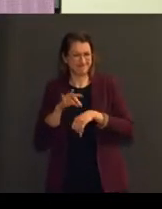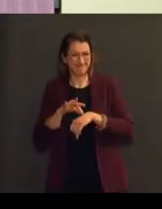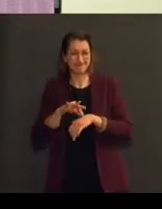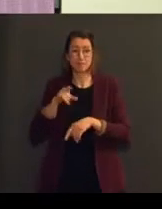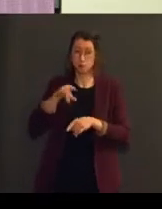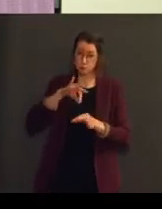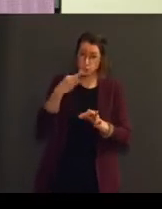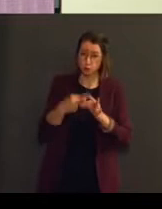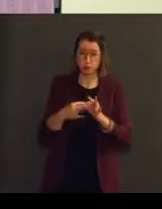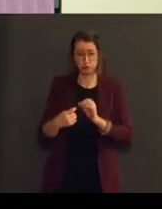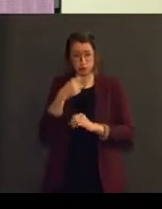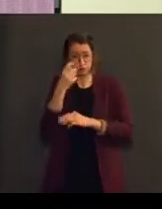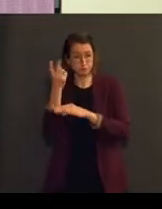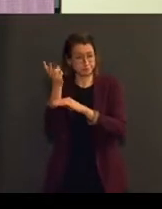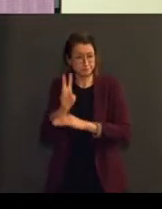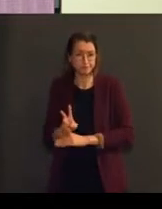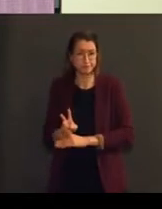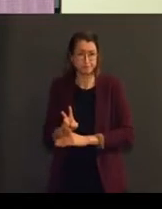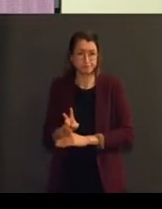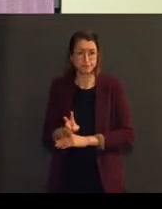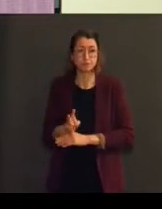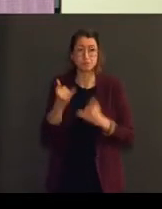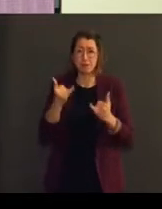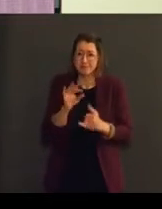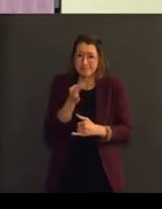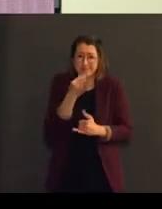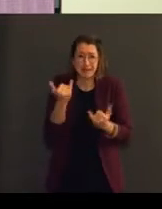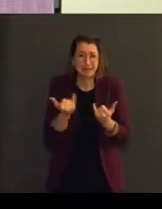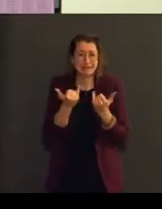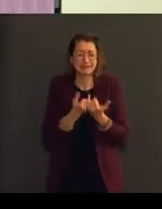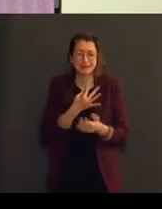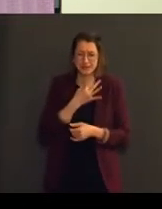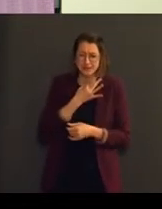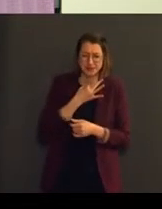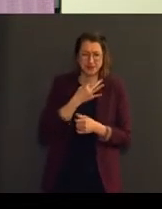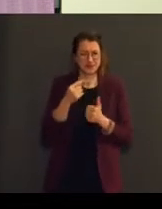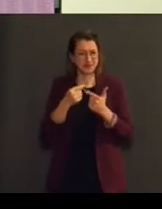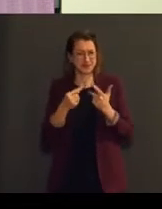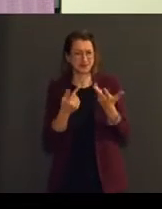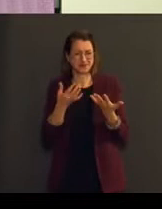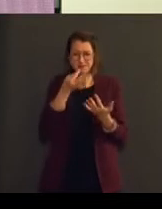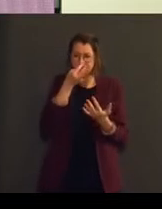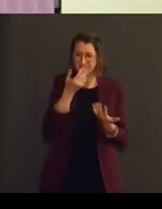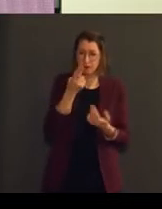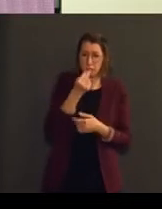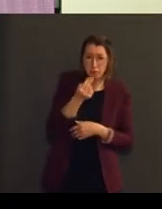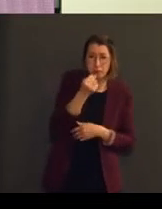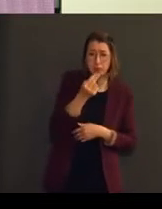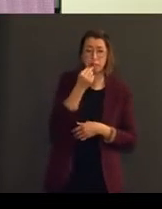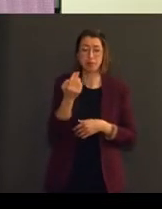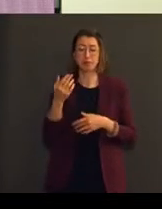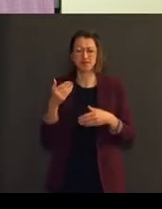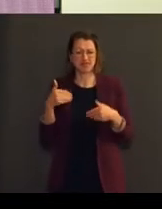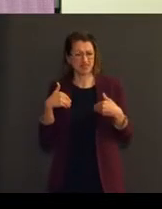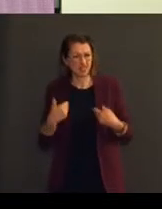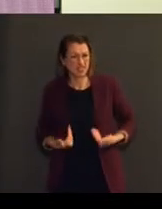avez des symptômes modérés, la gorge qui pique un petit peu, une très légère toux, le nez qui coule, un peu de fatigue, un peu de mal de